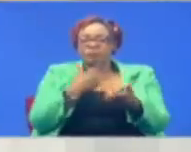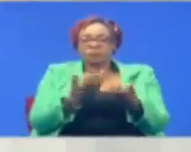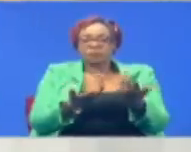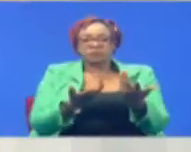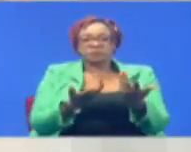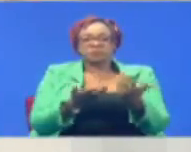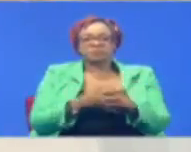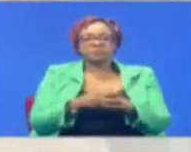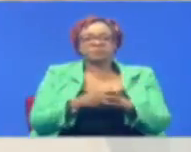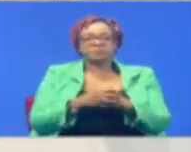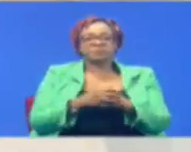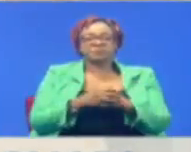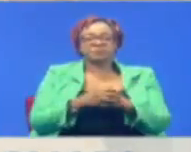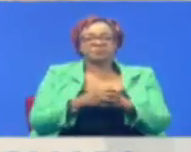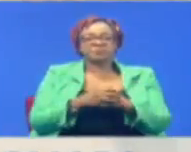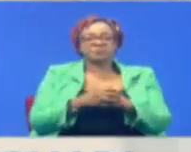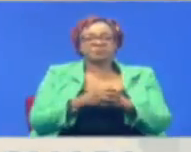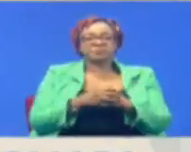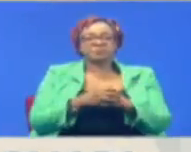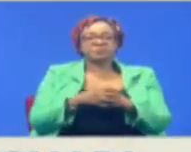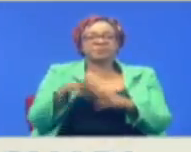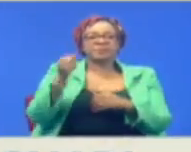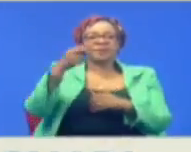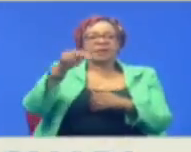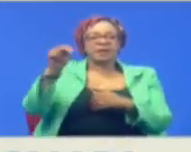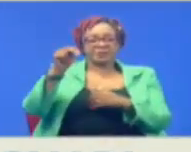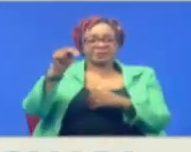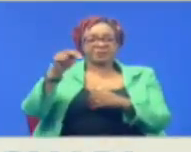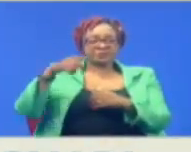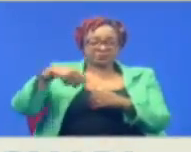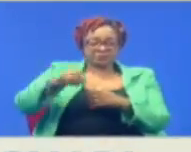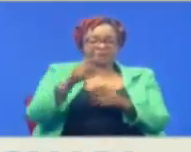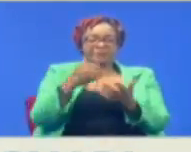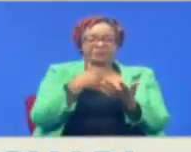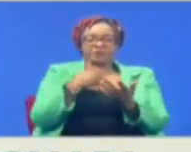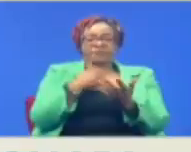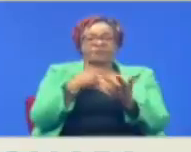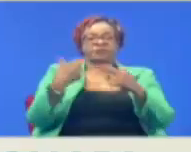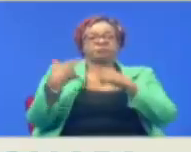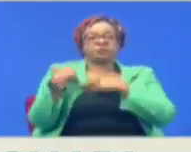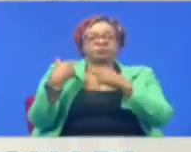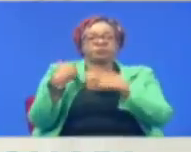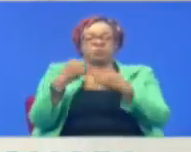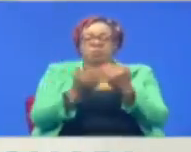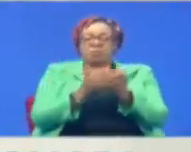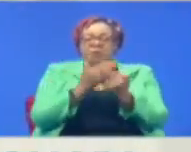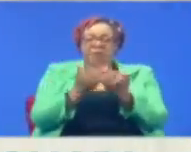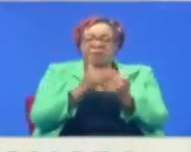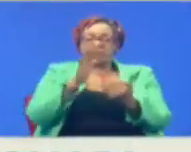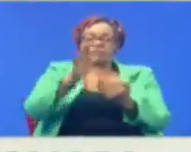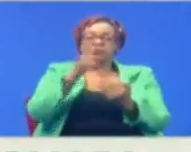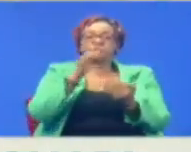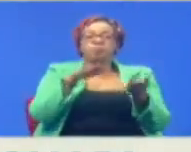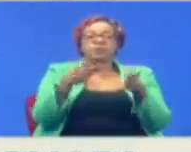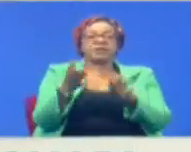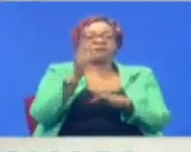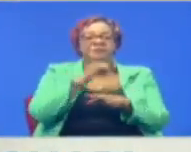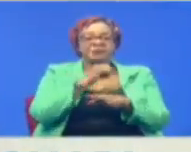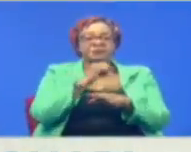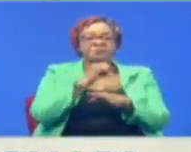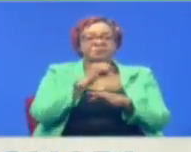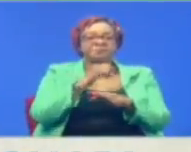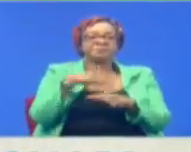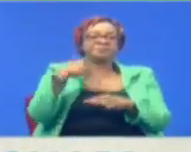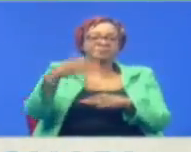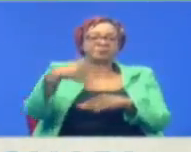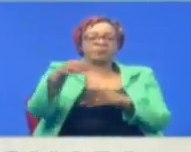you. Kaya Plata. Anne Wanjiku Njoki amejitwika jukumu la kutunza waenda zao wapendwa. Amekuwa akifanya kazi